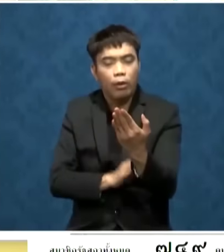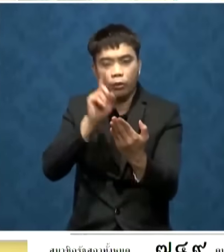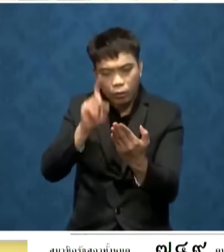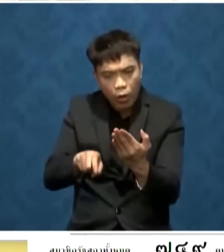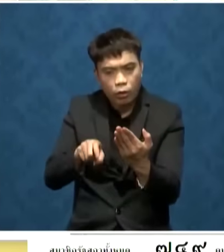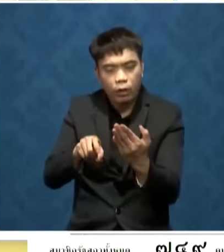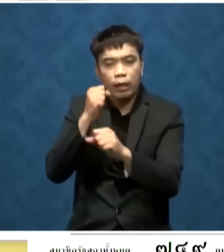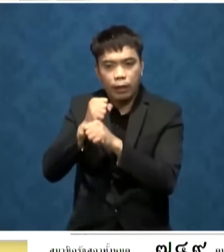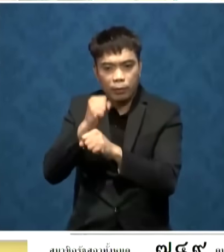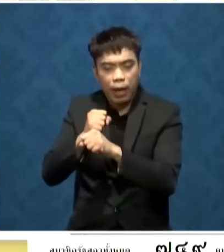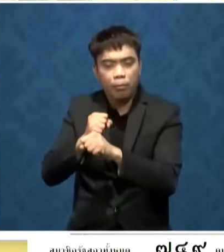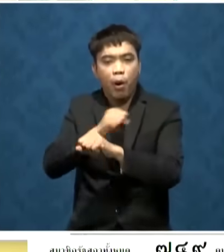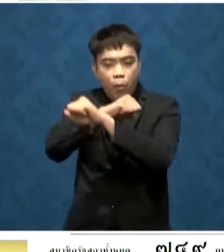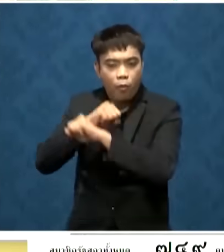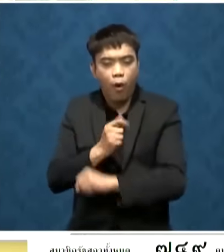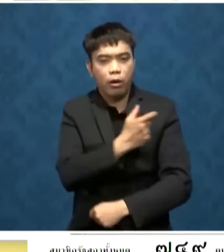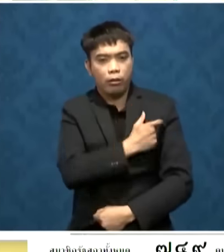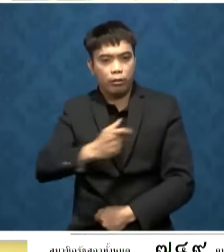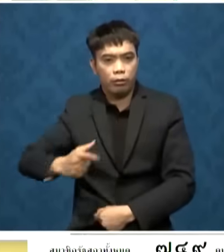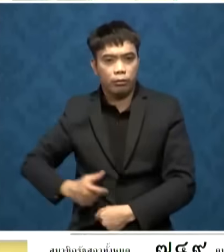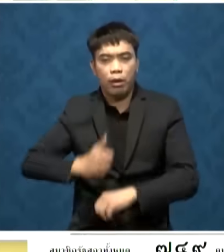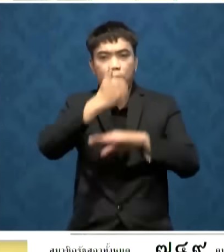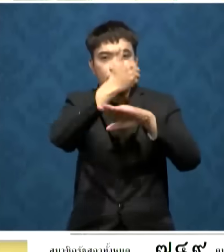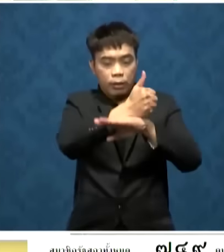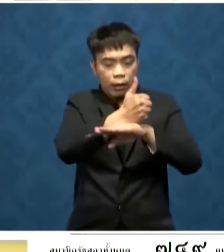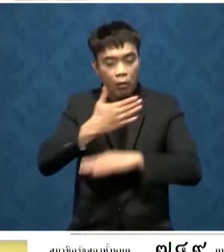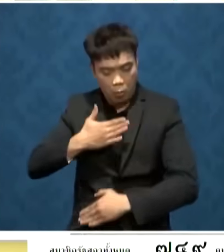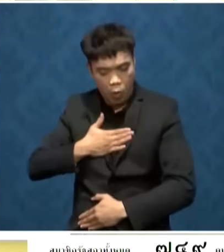ปกป้องสถาบันพระมหากษัตริย์